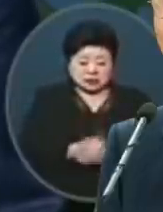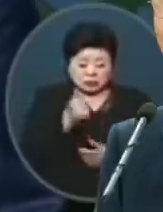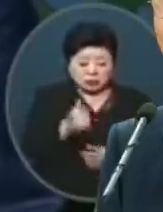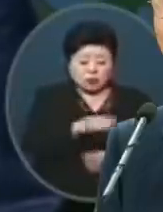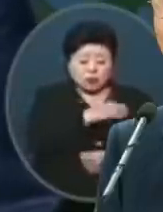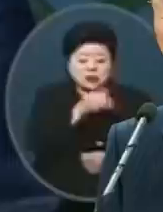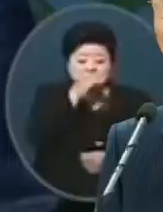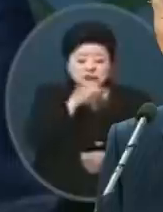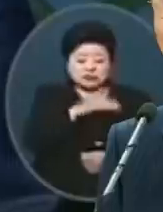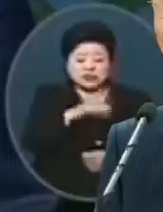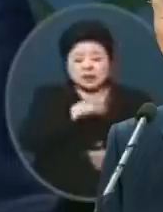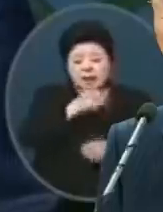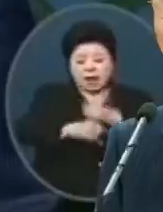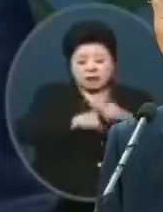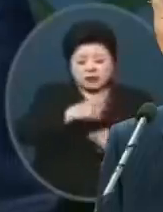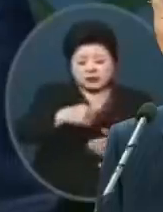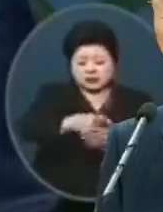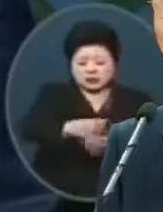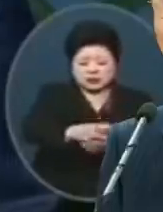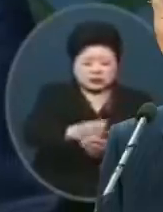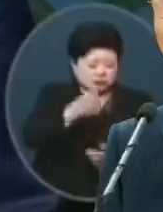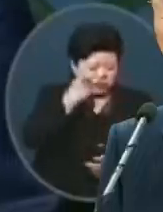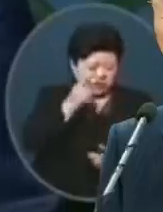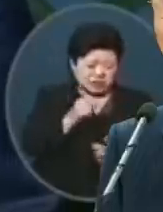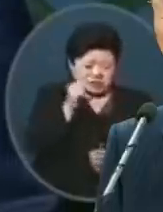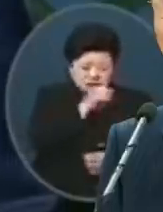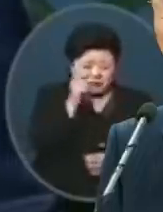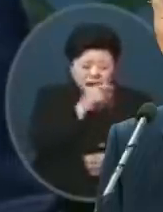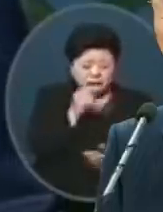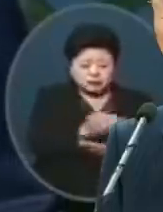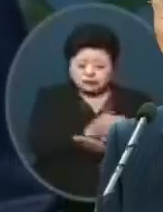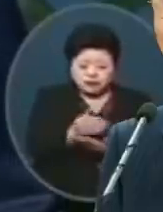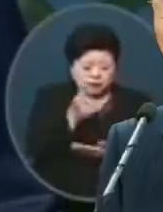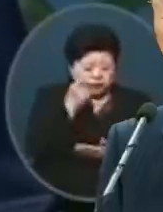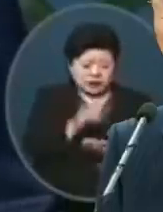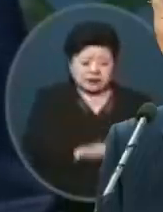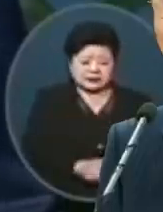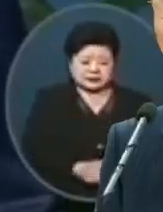있지 우리가 마음대로 선악을 분별하지 못합니다.